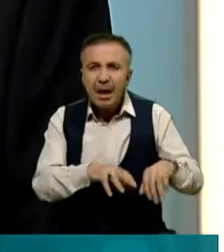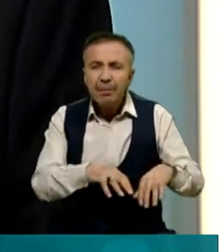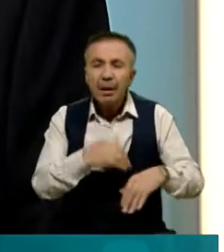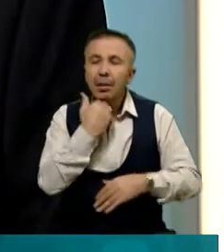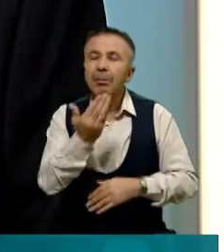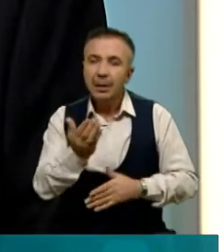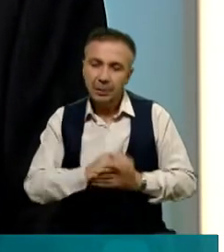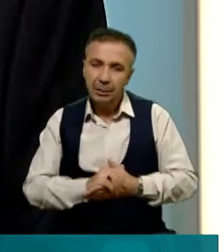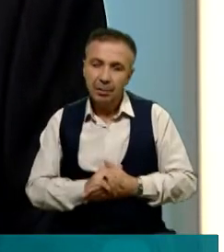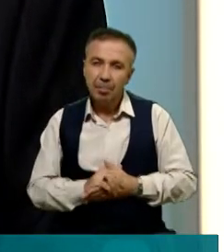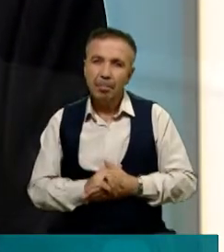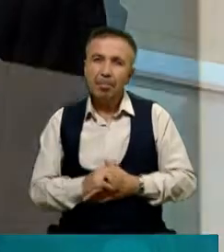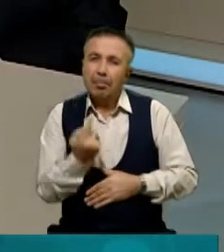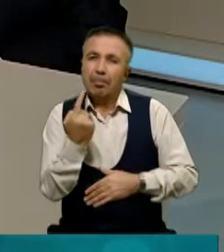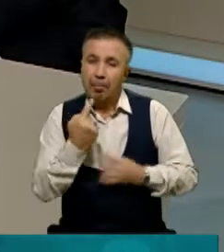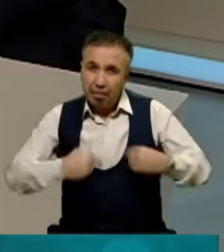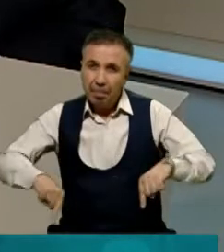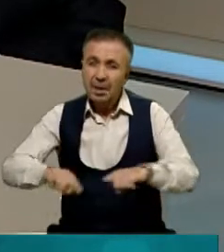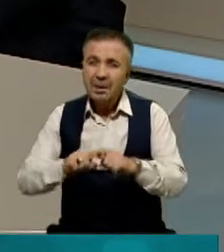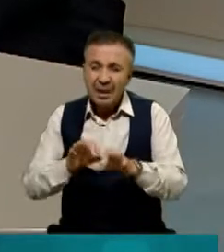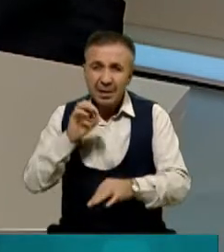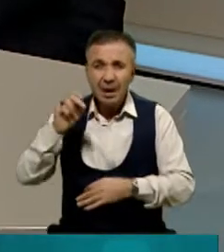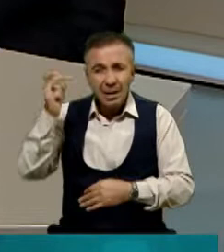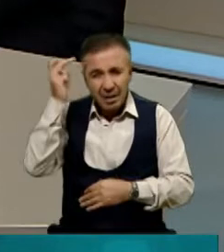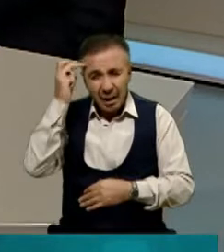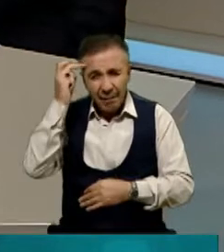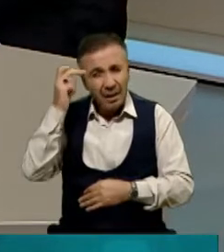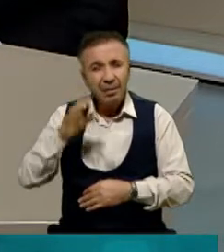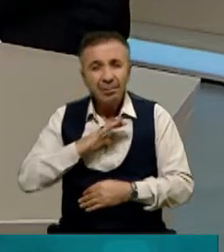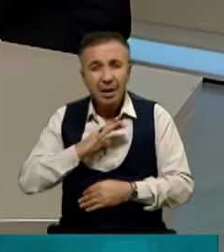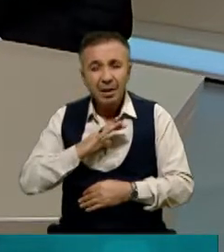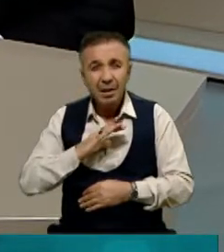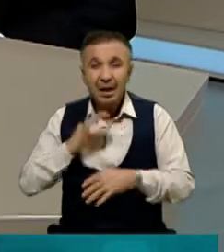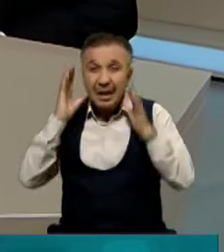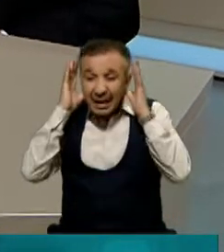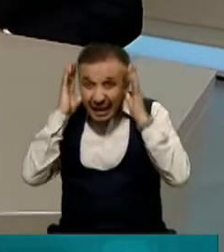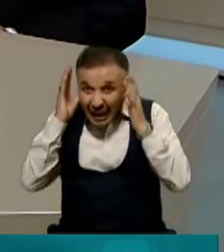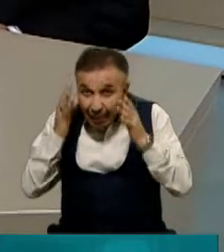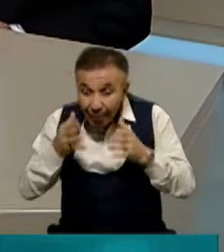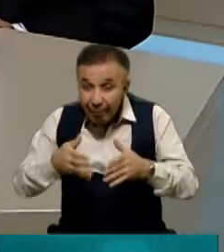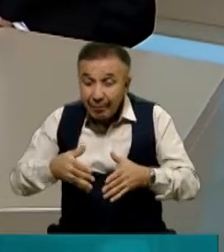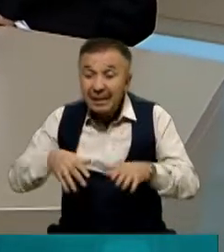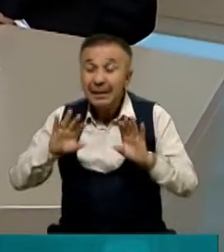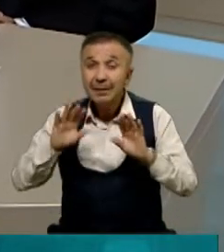biz beşeriz kafede düştük afiyete düşüyoruz kılamadığımız namazlarımızı